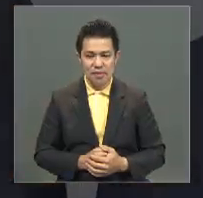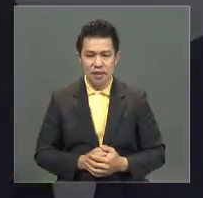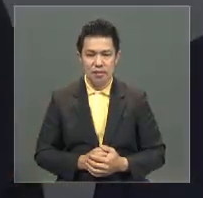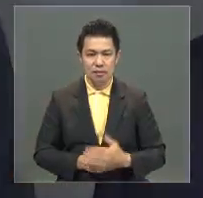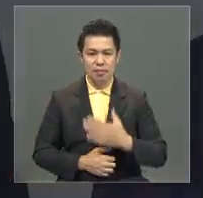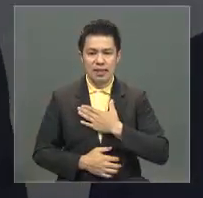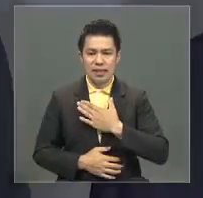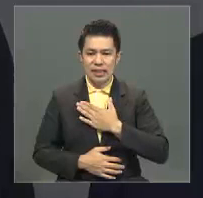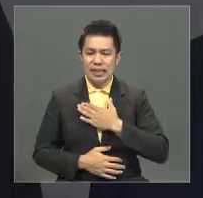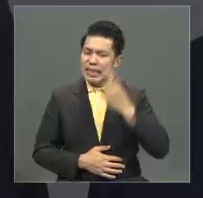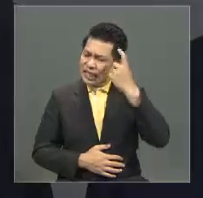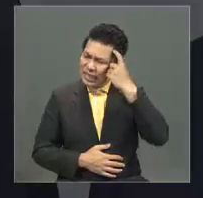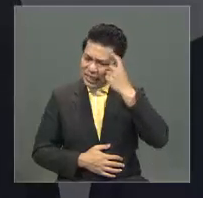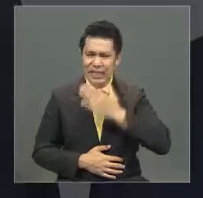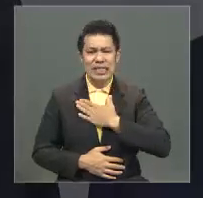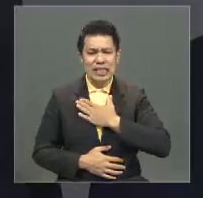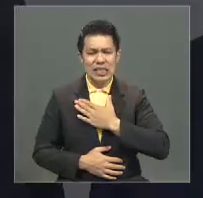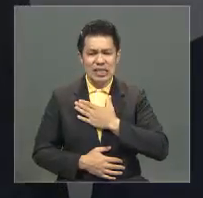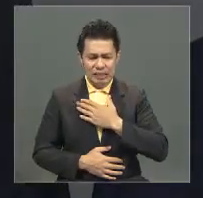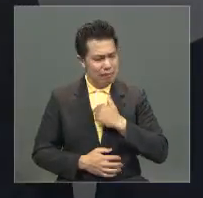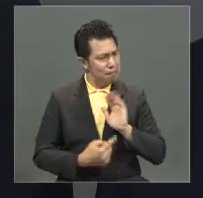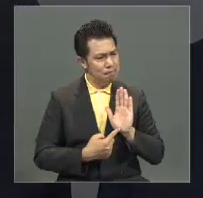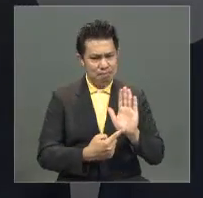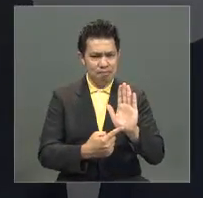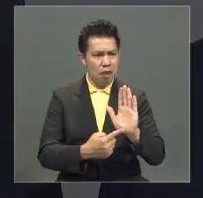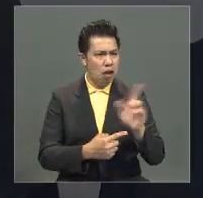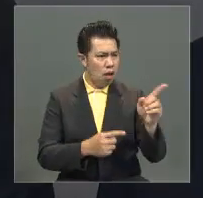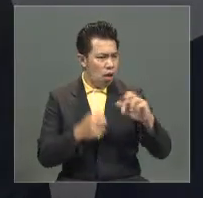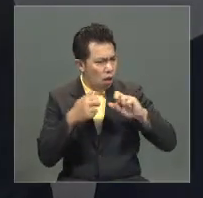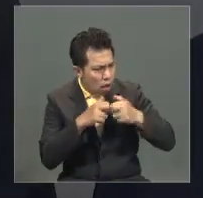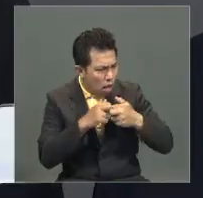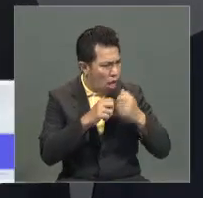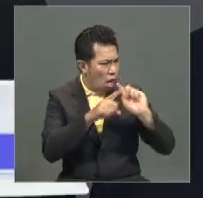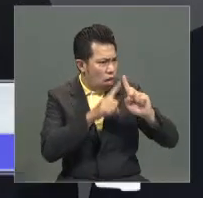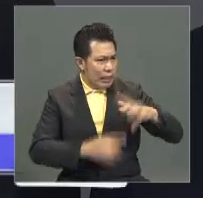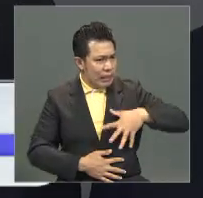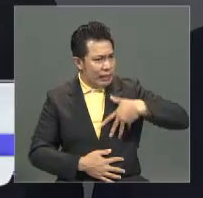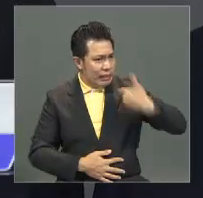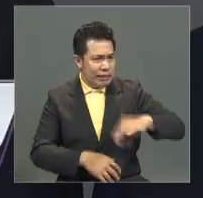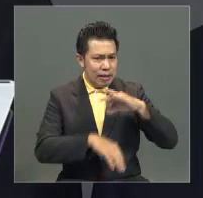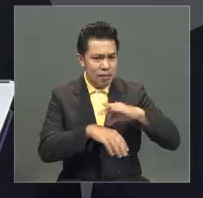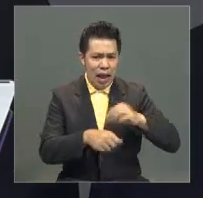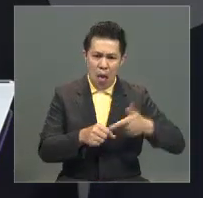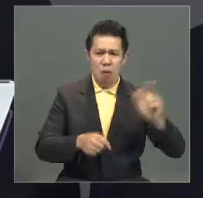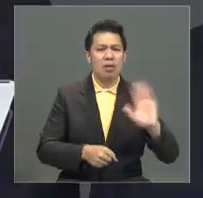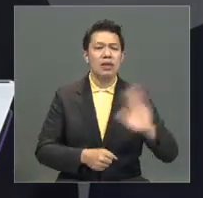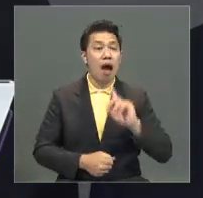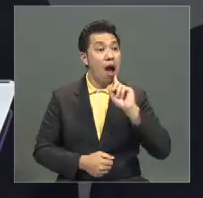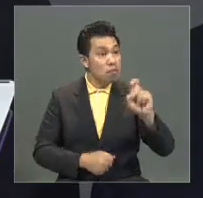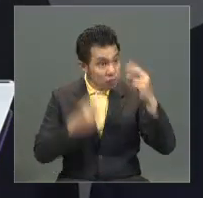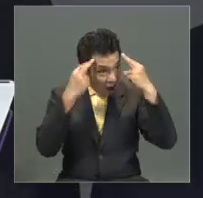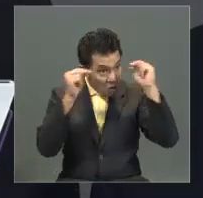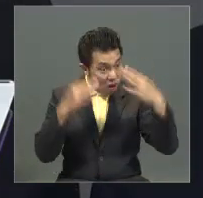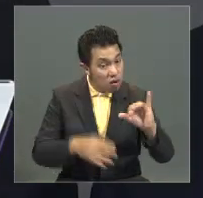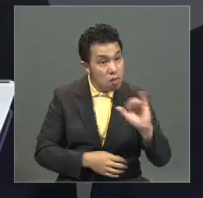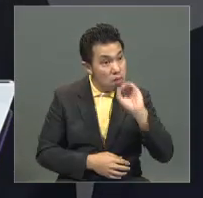เราคิดของเราเองนะครับอันนี้ก็ยืนยันอย่างนั้นไม่ได้ถูกกดดันแต่อย่างไรนะครับ ได้แจ้งท่านนายกรัฐมนตรีทราบยังคะท่านนาย